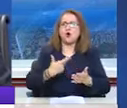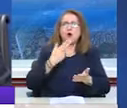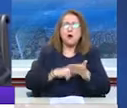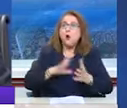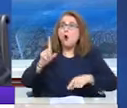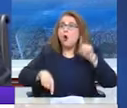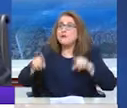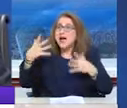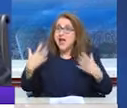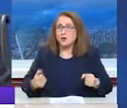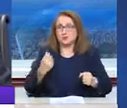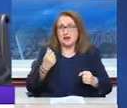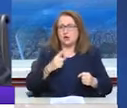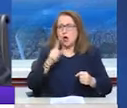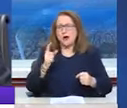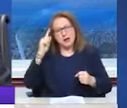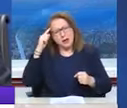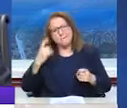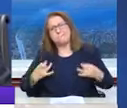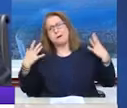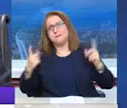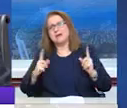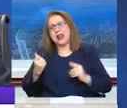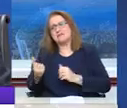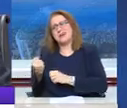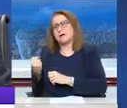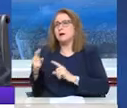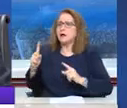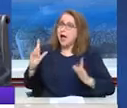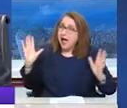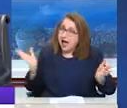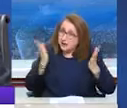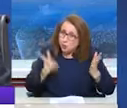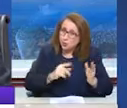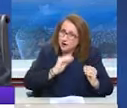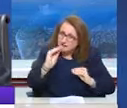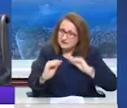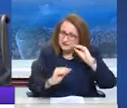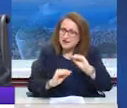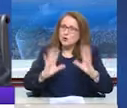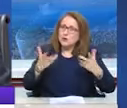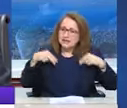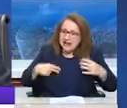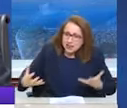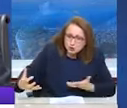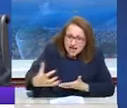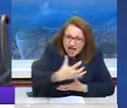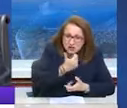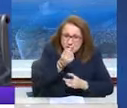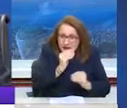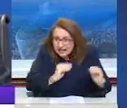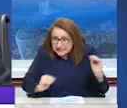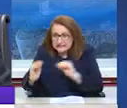που μπορούν, τότε η επόμενη μέρα θα είναι πολύ ευκολότερη για όλους μας. Άρα εμείς ως κράτος παρέχουμε